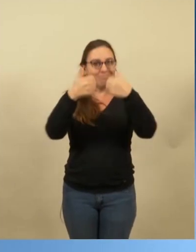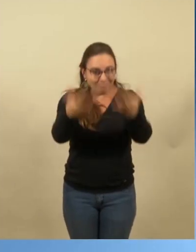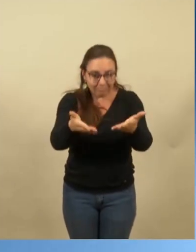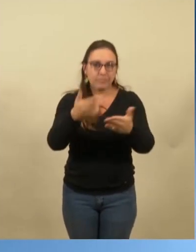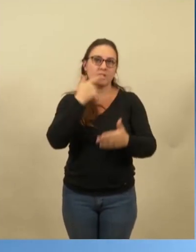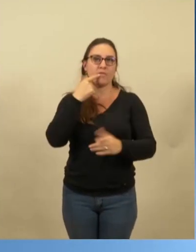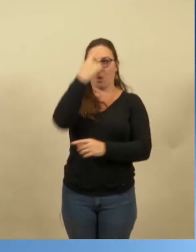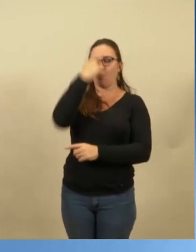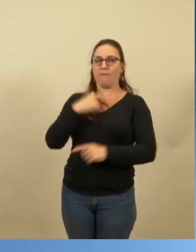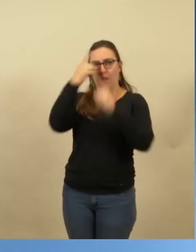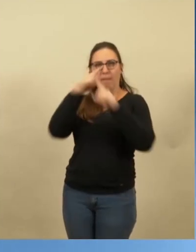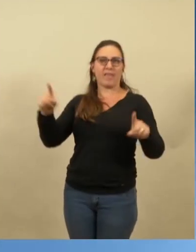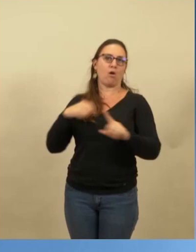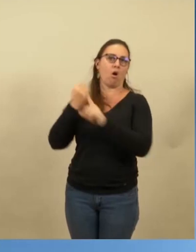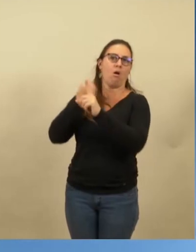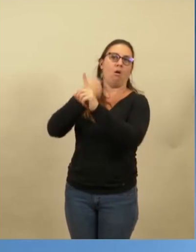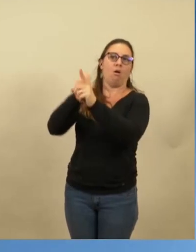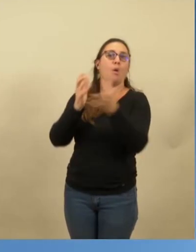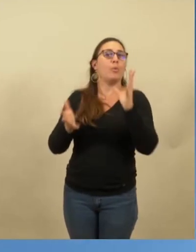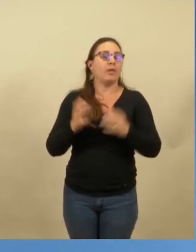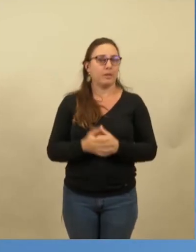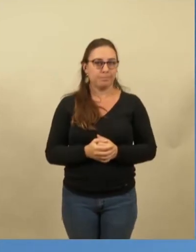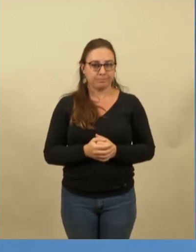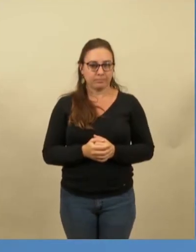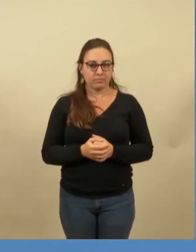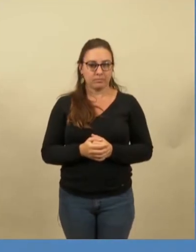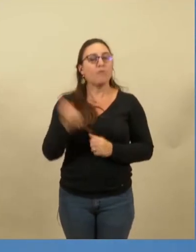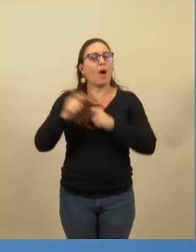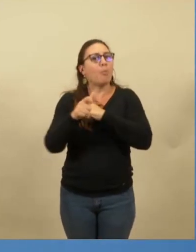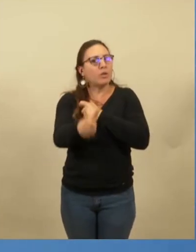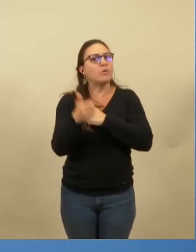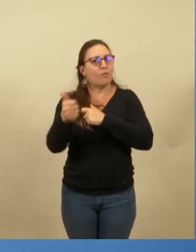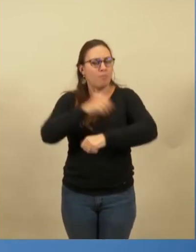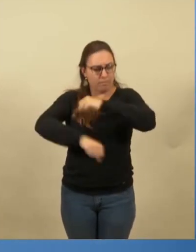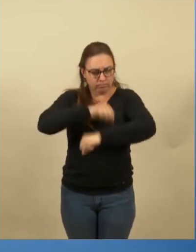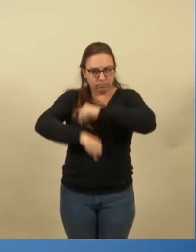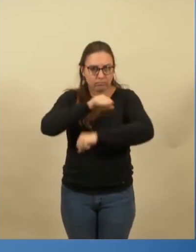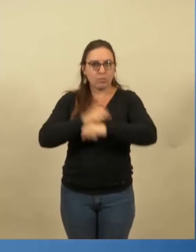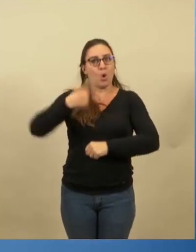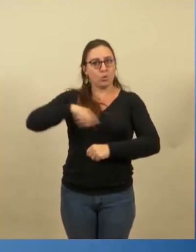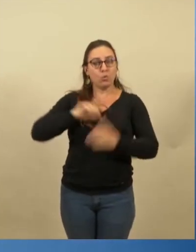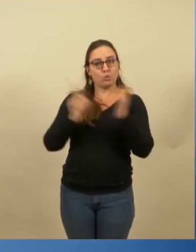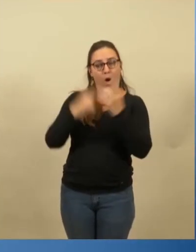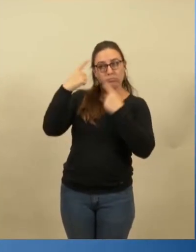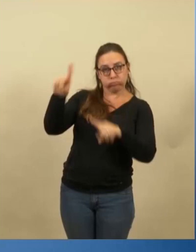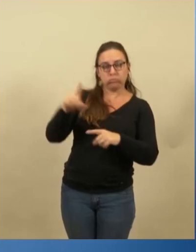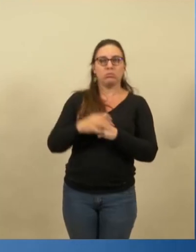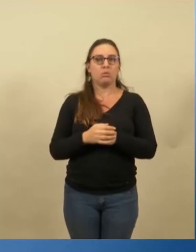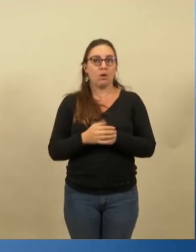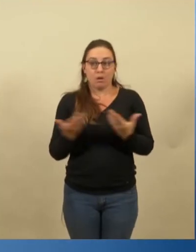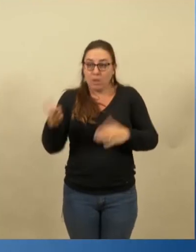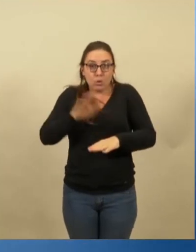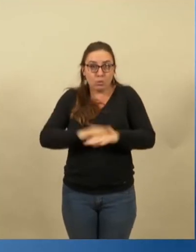le jugement du profil et les recours que vous aurez fait enfin les procédures que vous aurez mis en oeuvre que l'on pourra ou pas contester mais fondamentalement